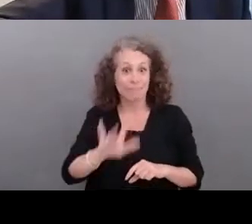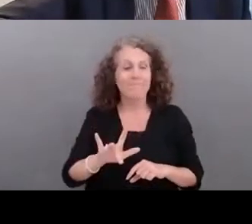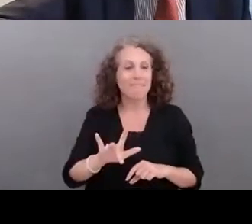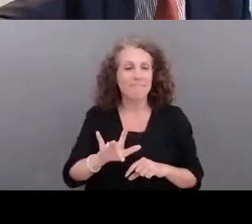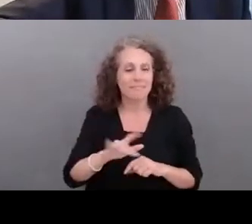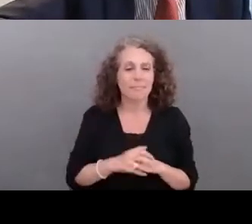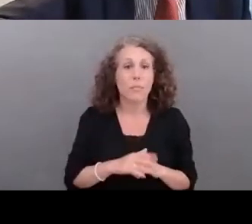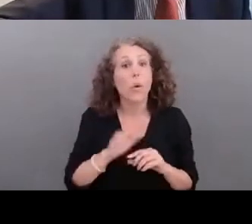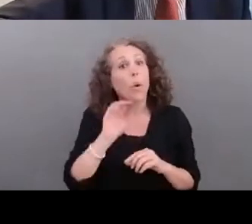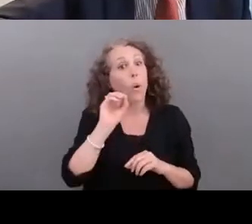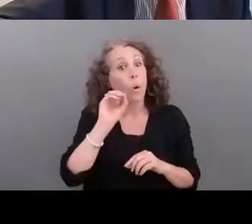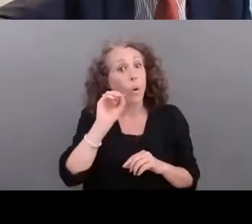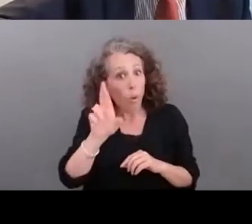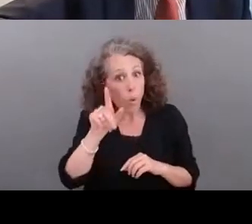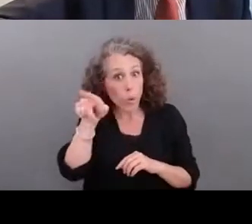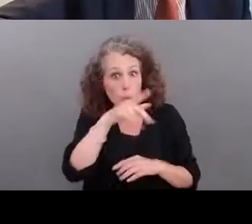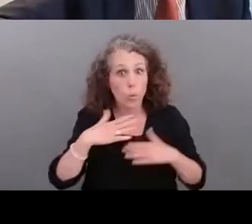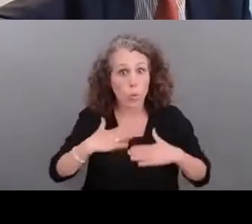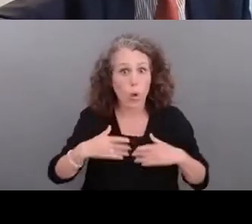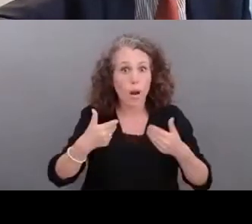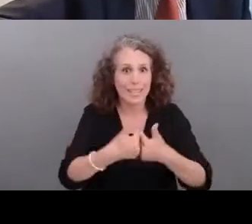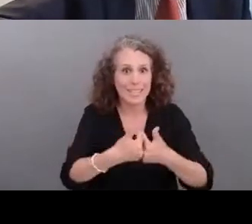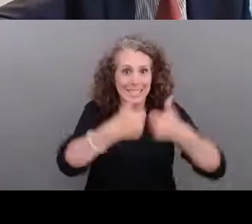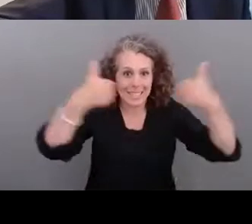Le lien est aussi disponible dans le chat.